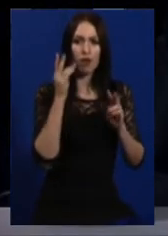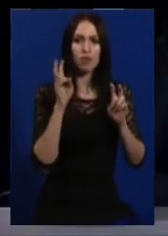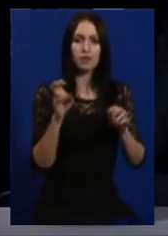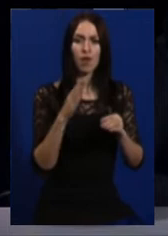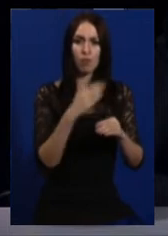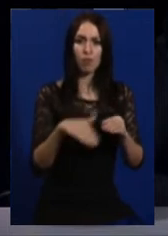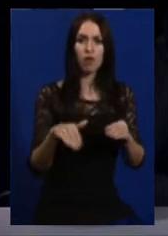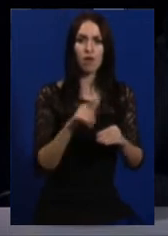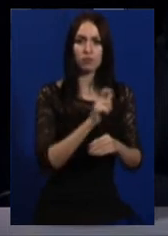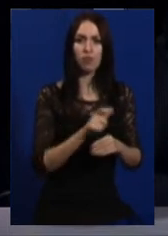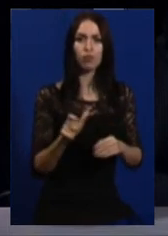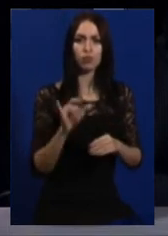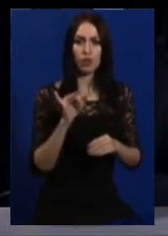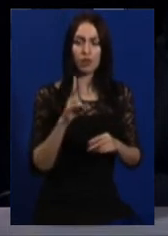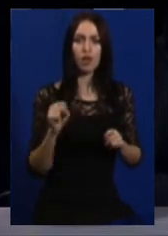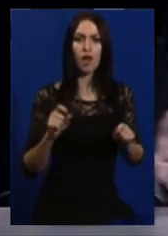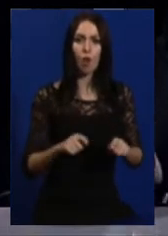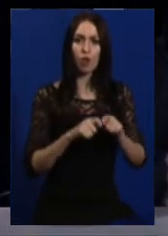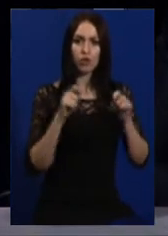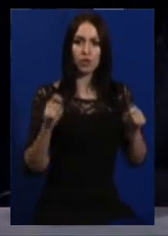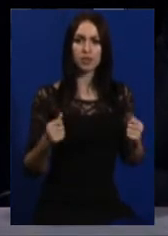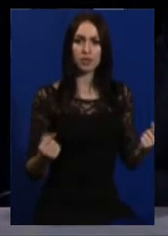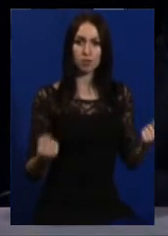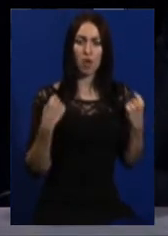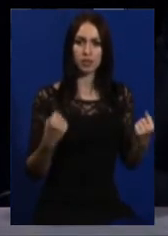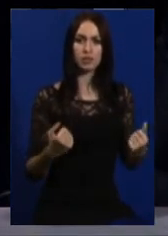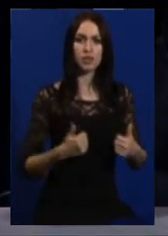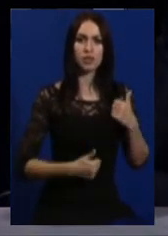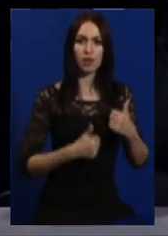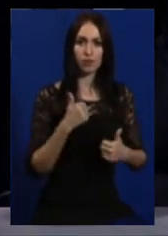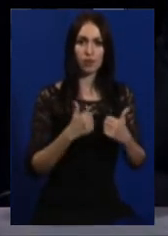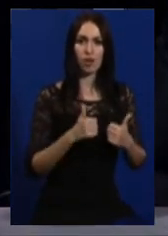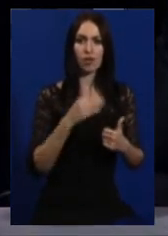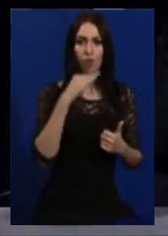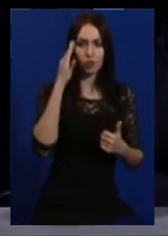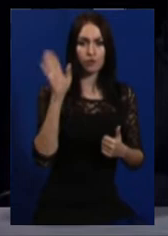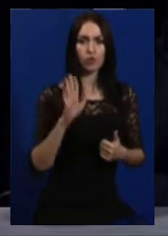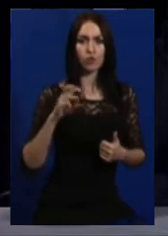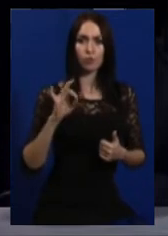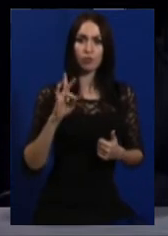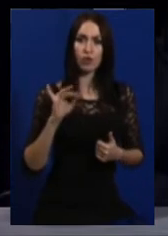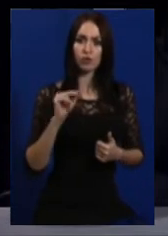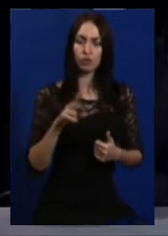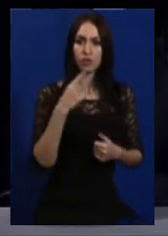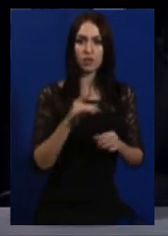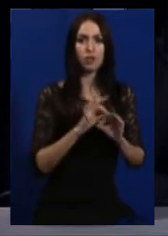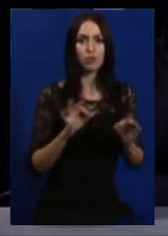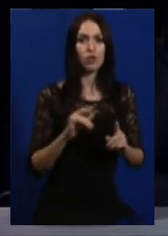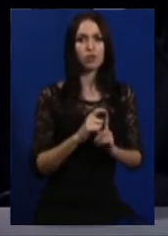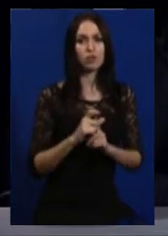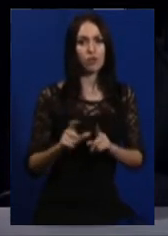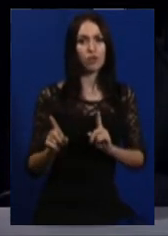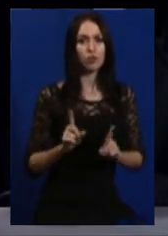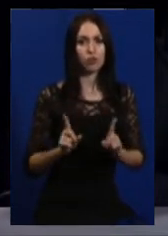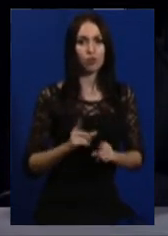на открытие спортивных соревнований отец виктор мари чак сказал замечательные слова что